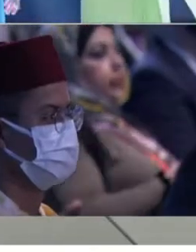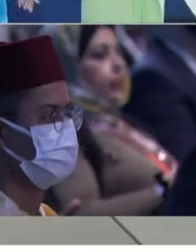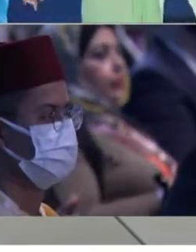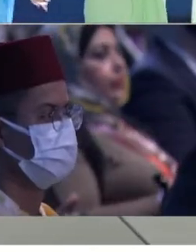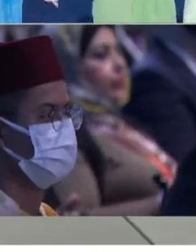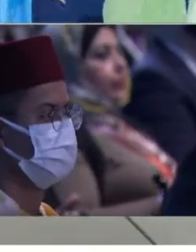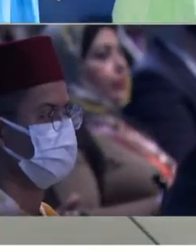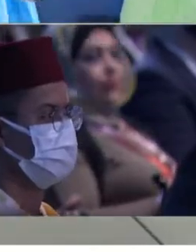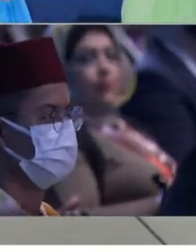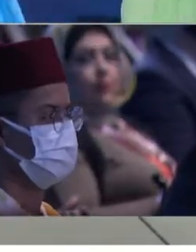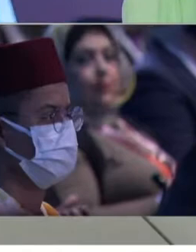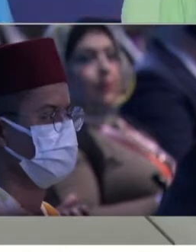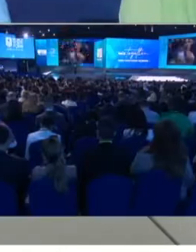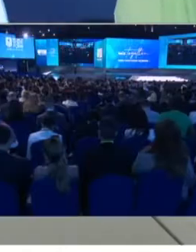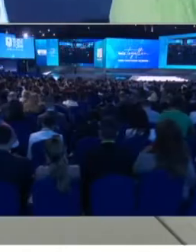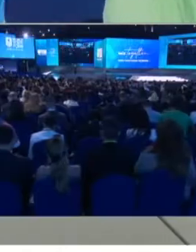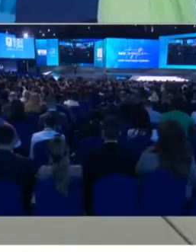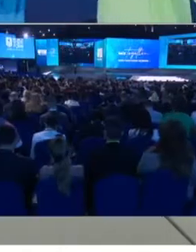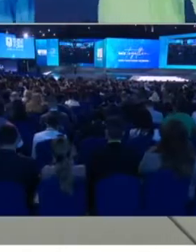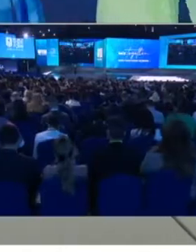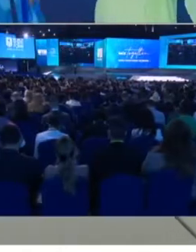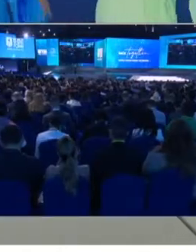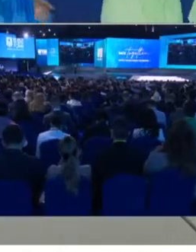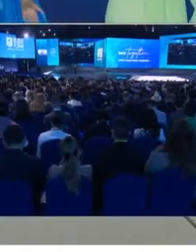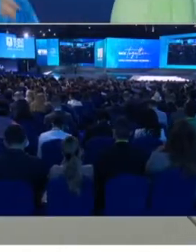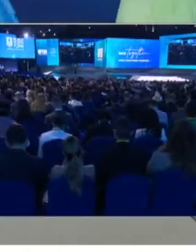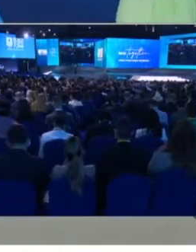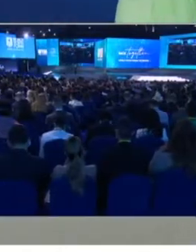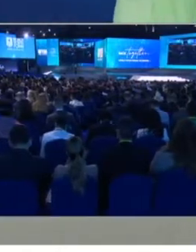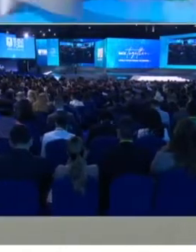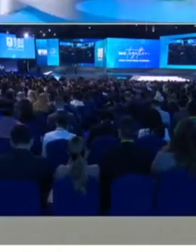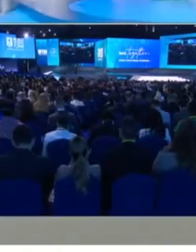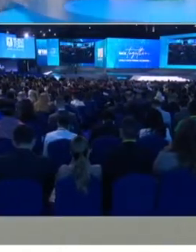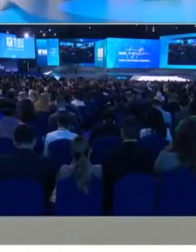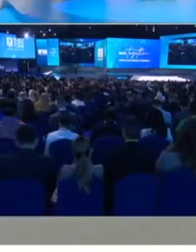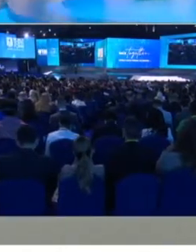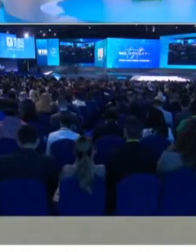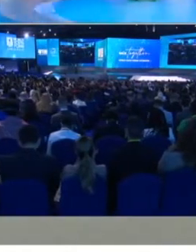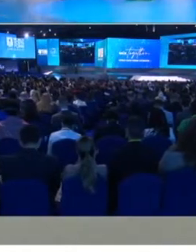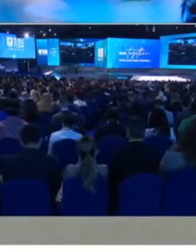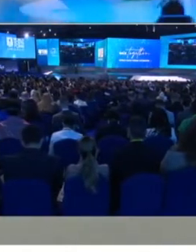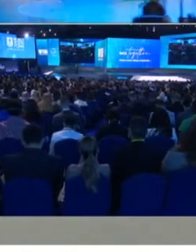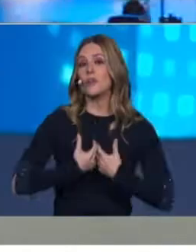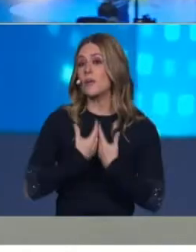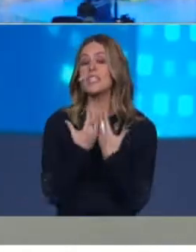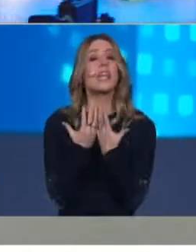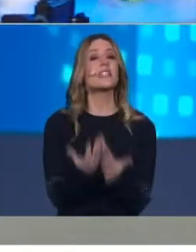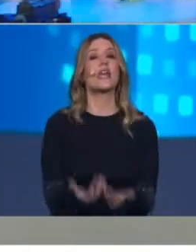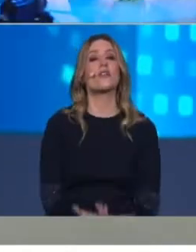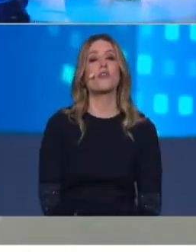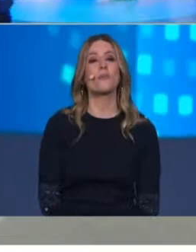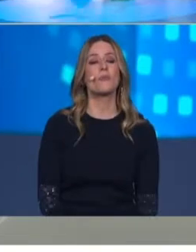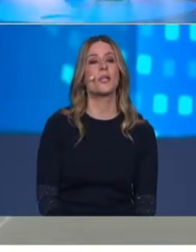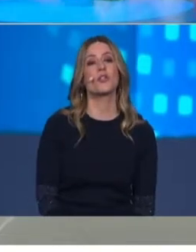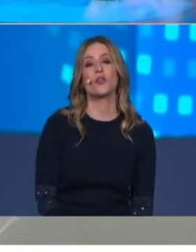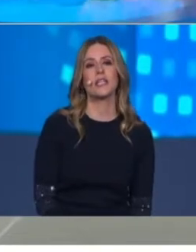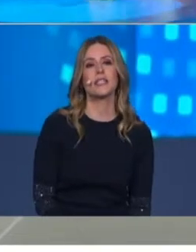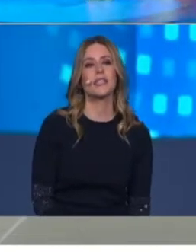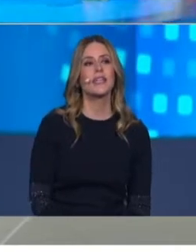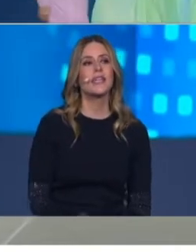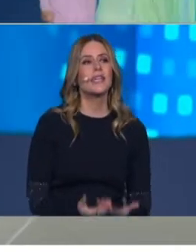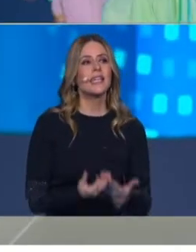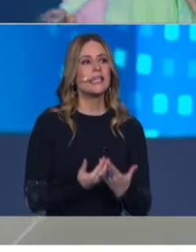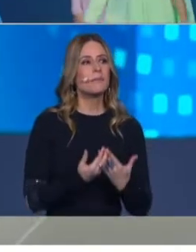وجه، بتعتقد انه هيبقى في دور لدول مانحه في حل هذه الازمه، يمكن تحديدا في الفلبين على سبيل